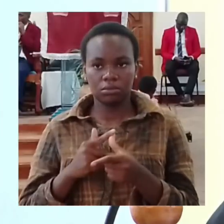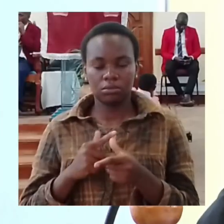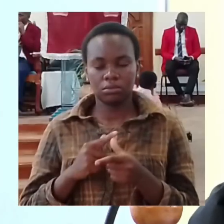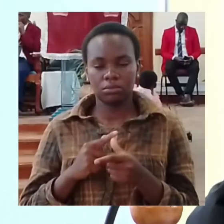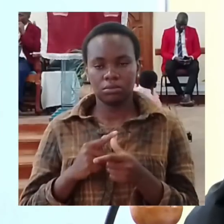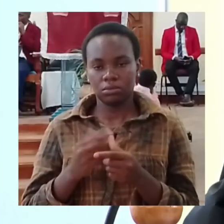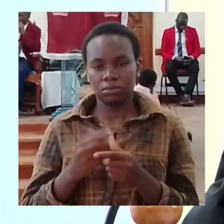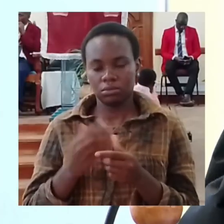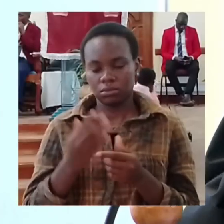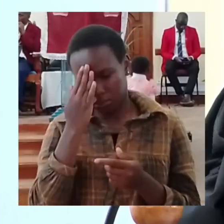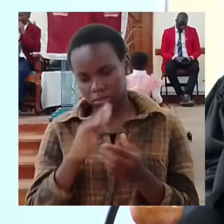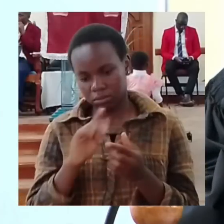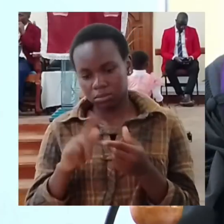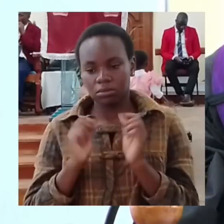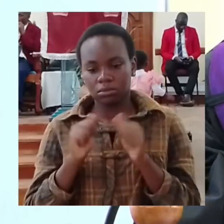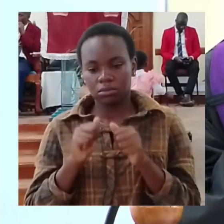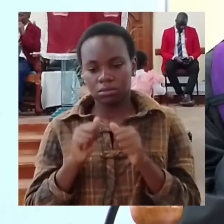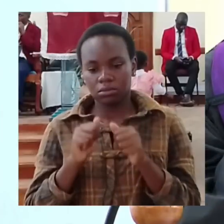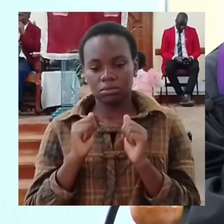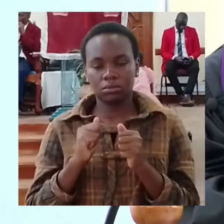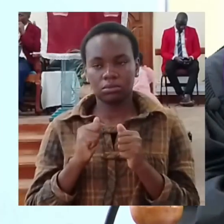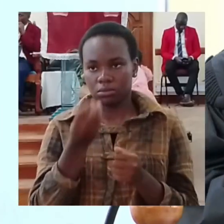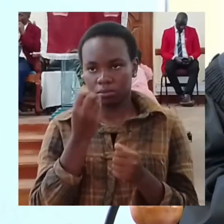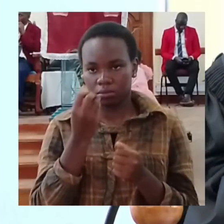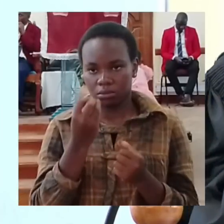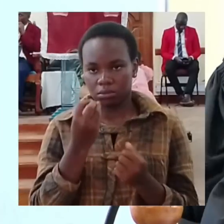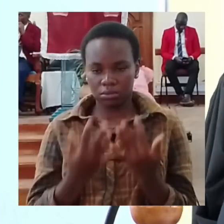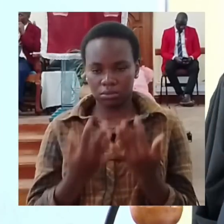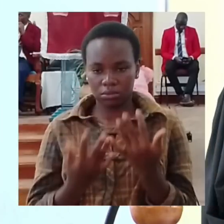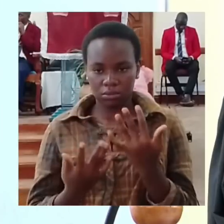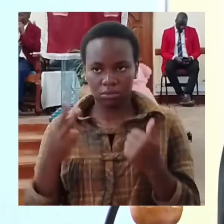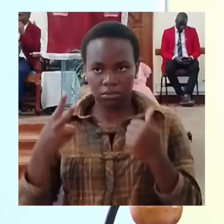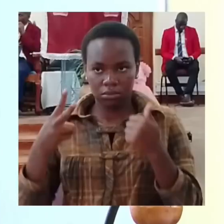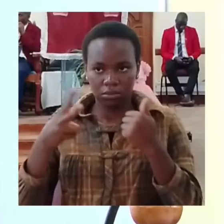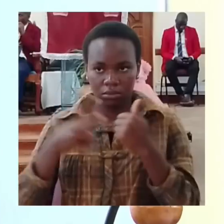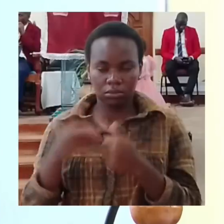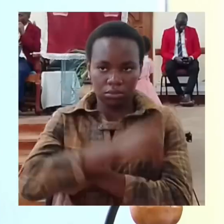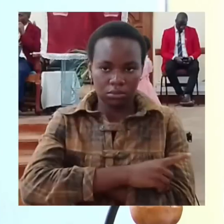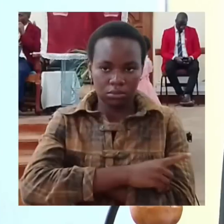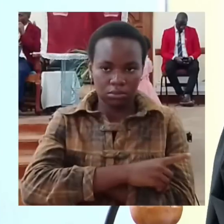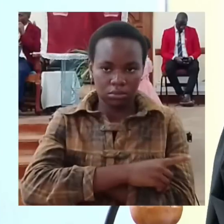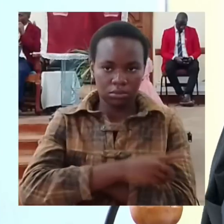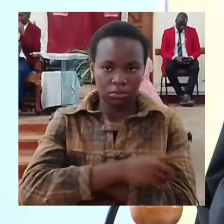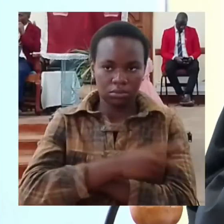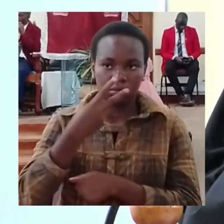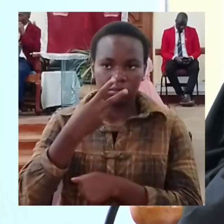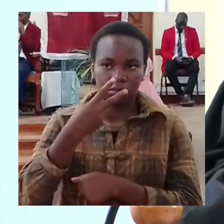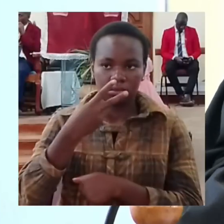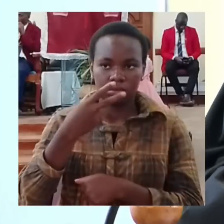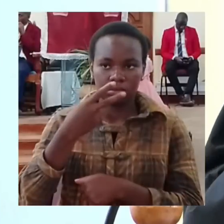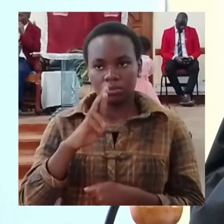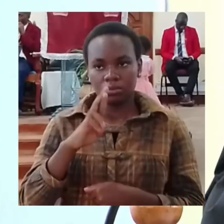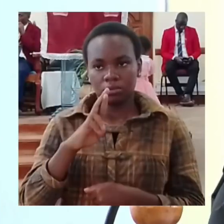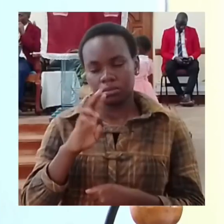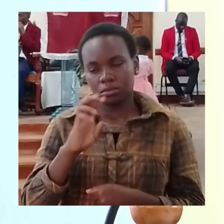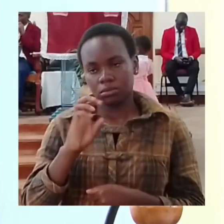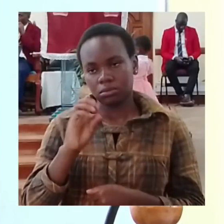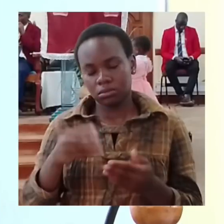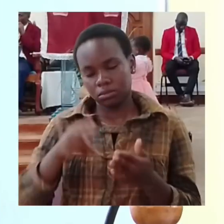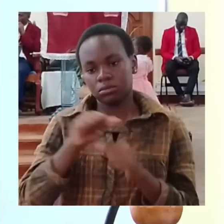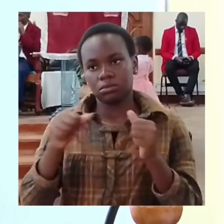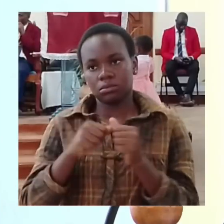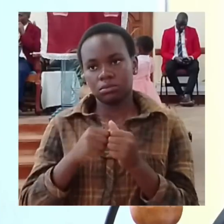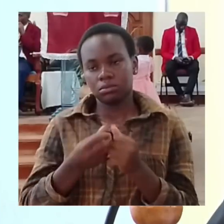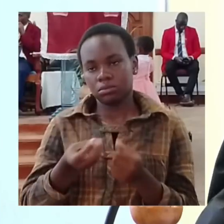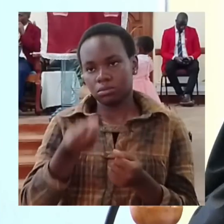ũtanyihire akĩrĩa nyeki mĩaka 7. Nake Herode o hĩndĩ ĩyo aragia, no ũthome thĩinĩ wa Acts 12,